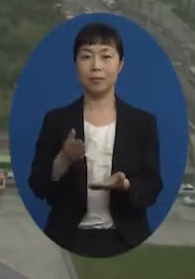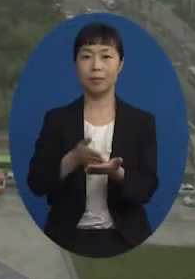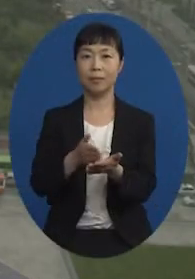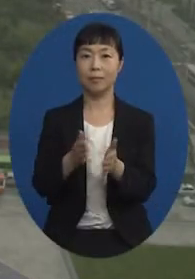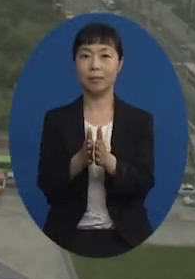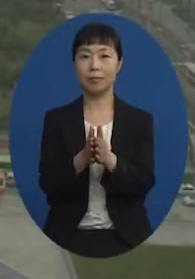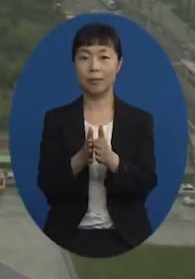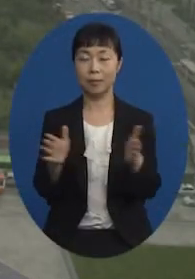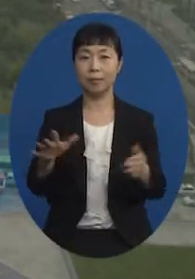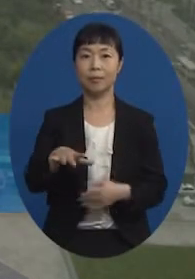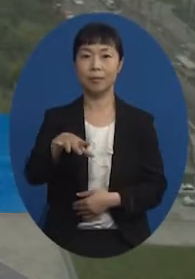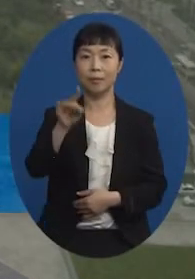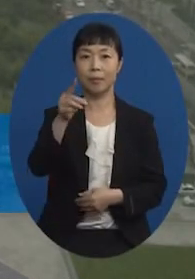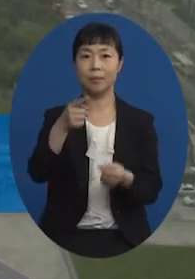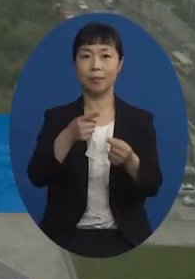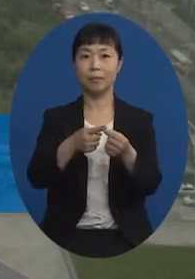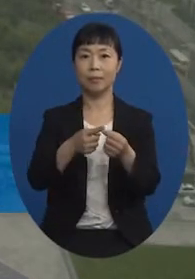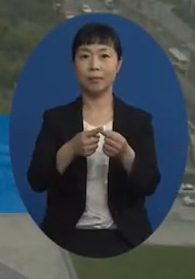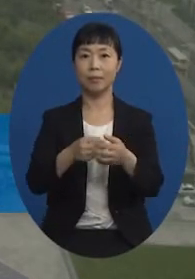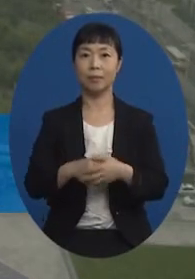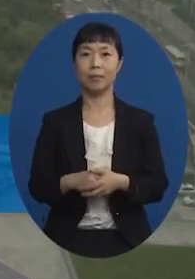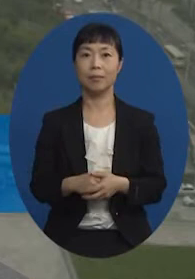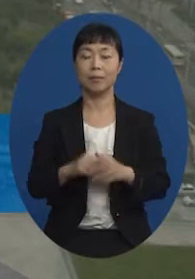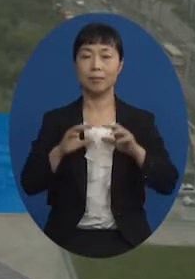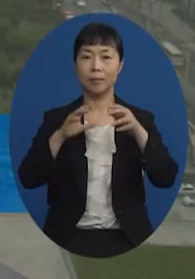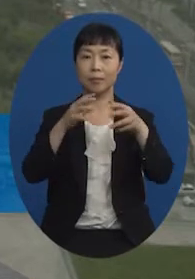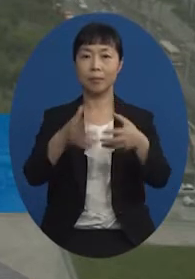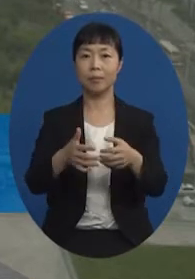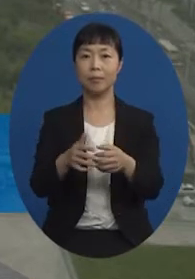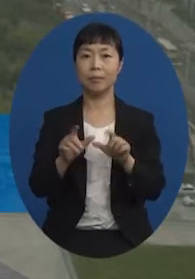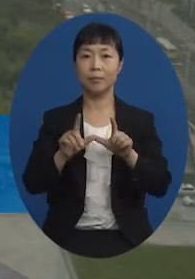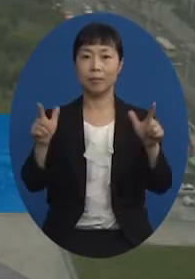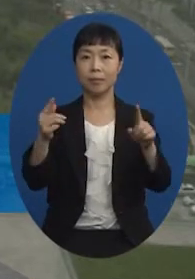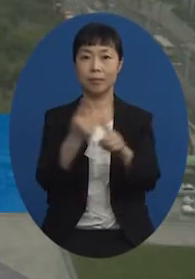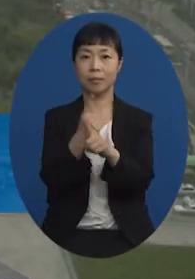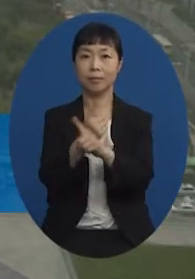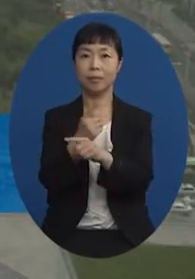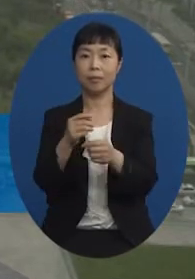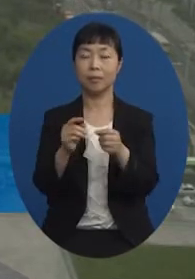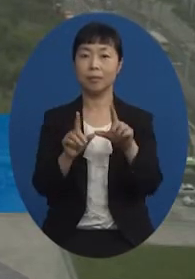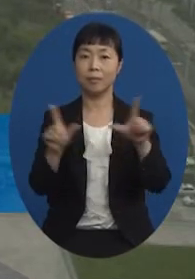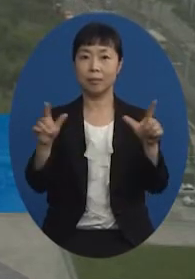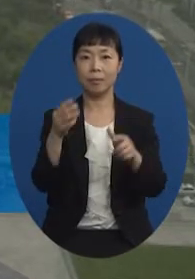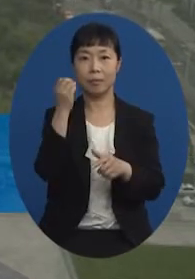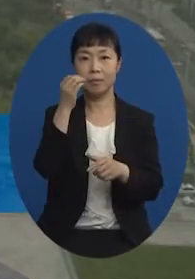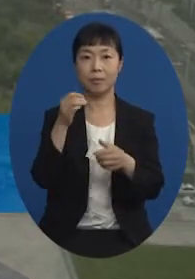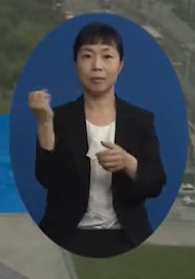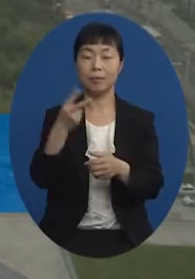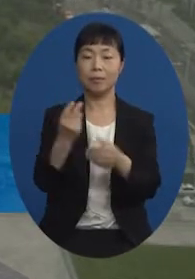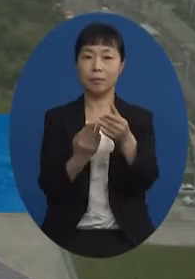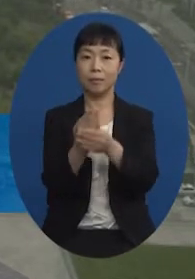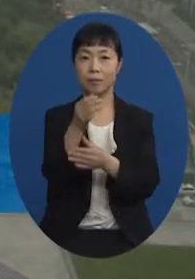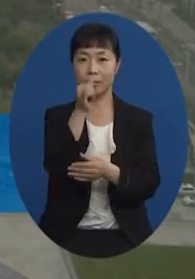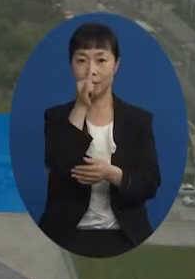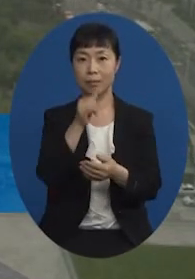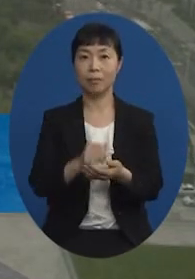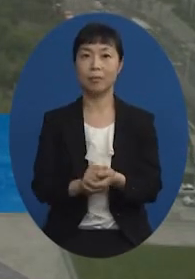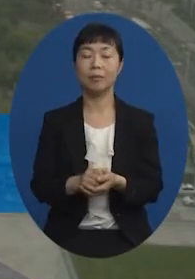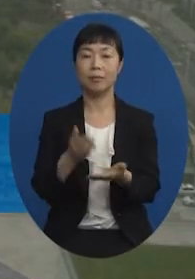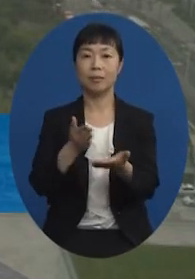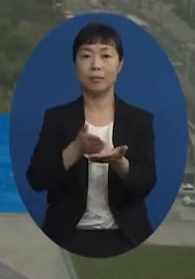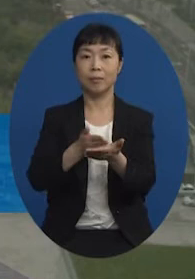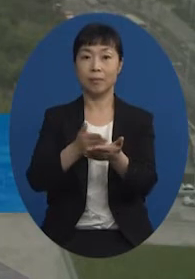안녕하십니까 내일만 뉴스입니다 먼저 첫 번째 소식입니다 전 세계적으로 기후변화로 인한 기상이변이 자주 발생하고 있는데요